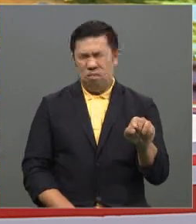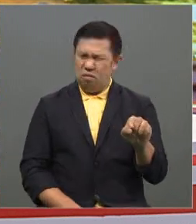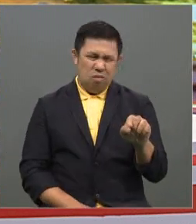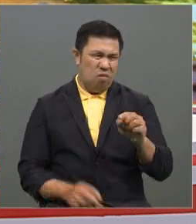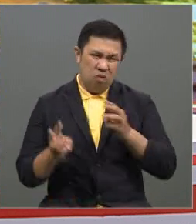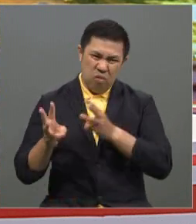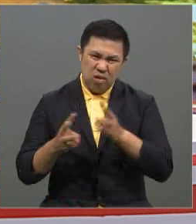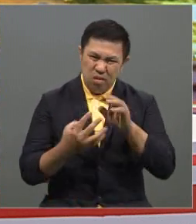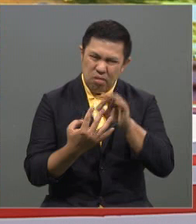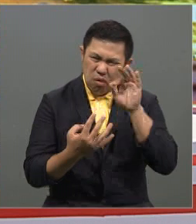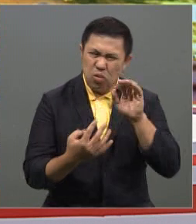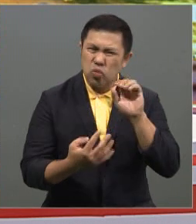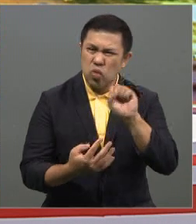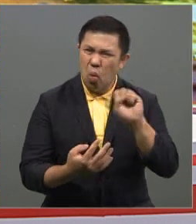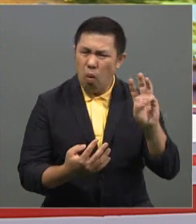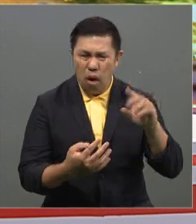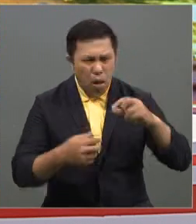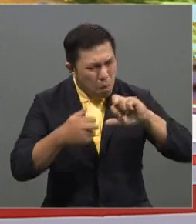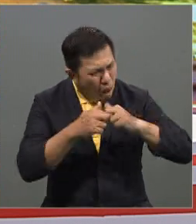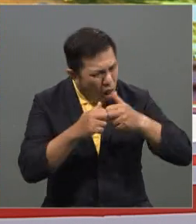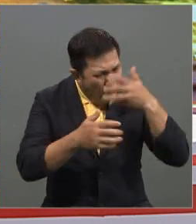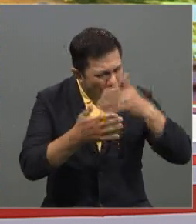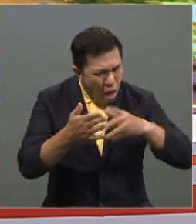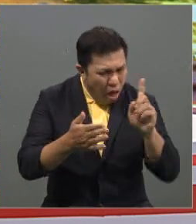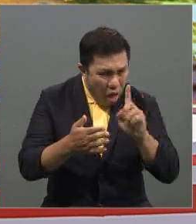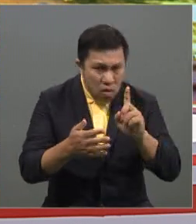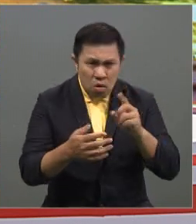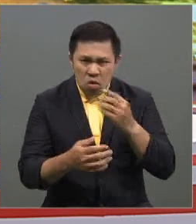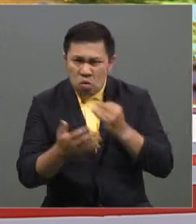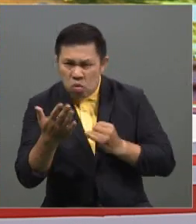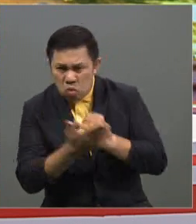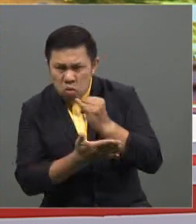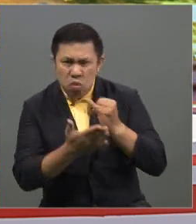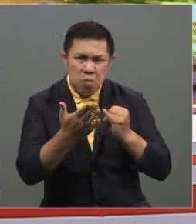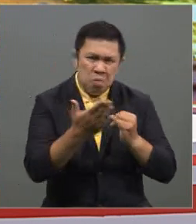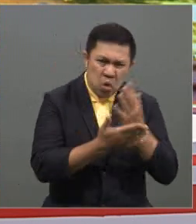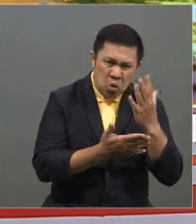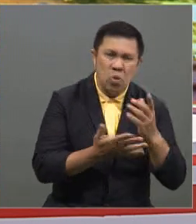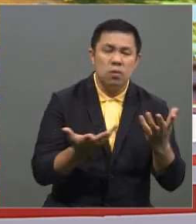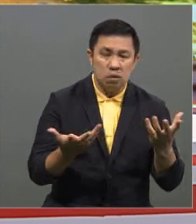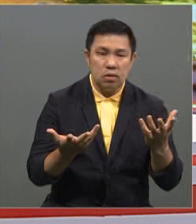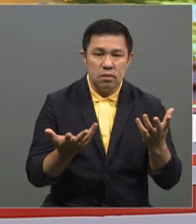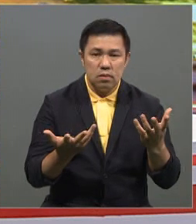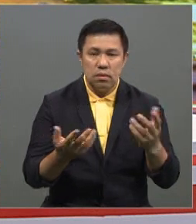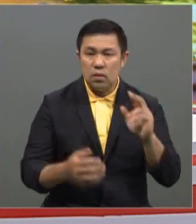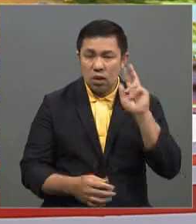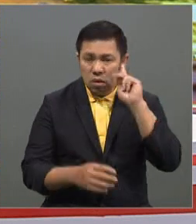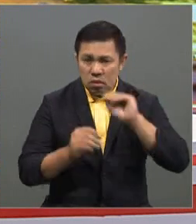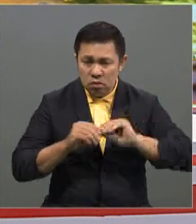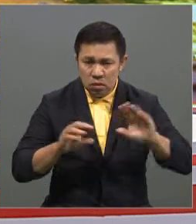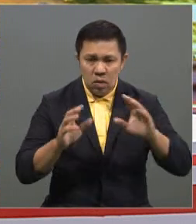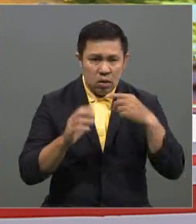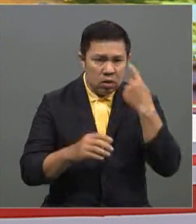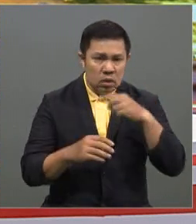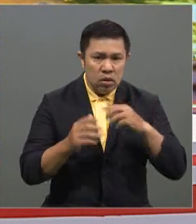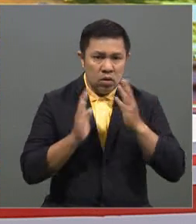การเลือกสวเนี่ยมันติดขัดตรงไหนมันชอบหรือว่าไม่ชอบแต่ว่าพอมีข่าวออกมาแบบเนี้ยคนที่